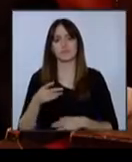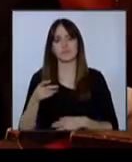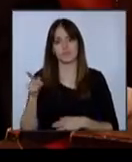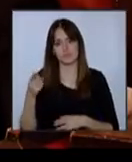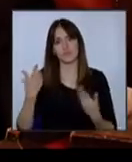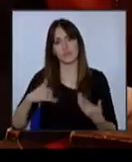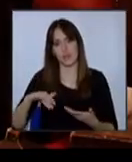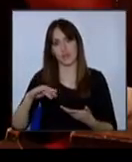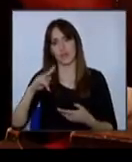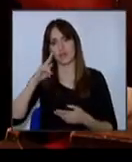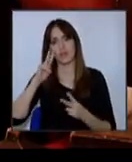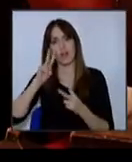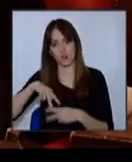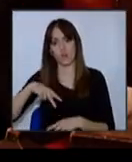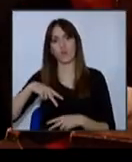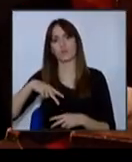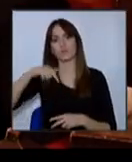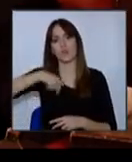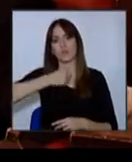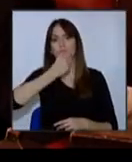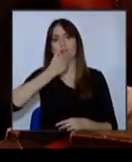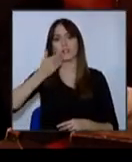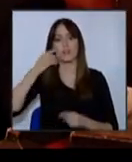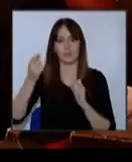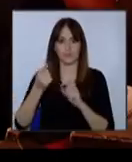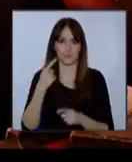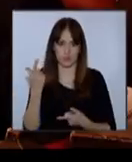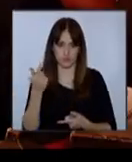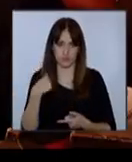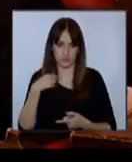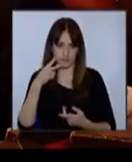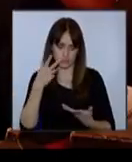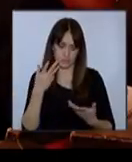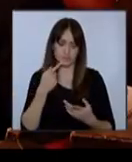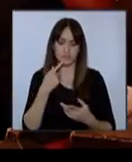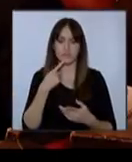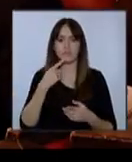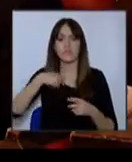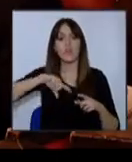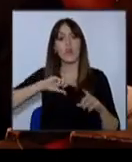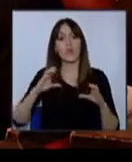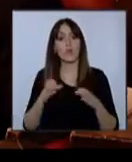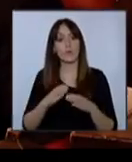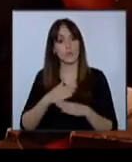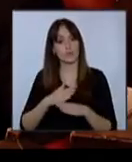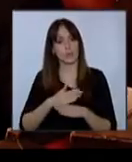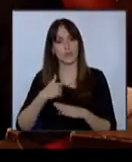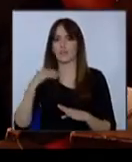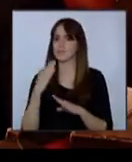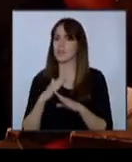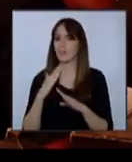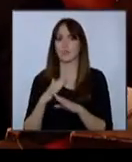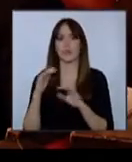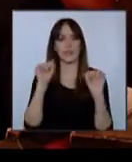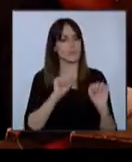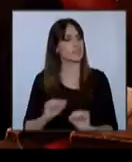també aquesta tarda quan m'ha trucat la senyora Palmero. Com saben vostès, el nostre grup municipal hem estat sempre uns ferms defensors de la